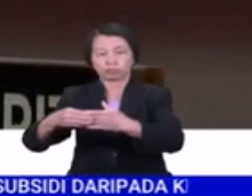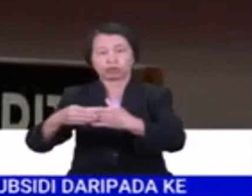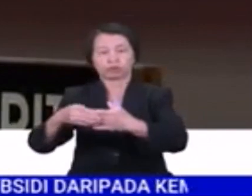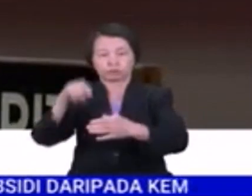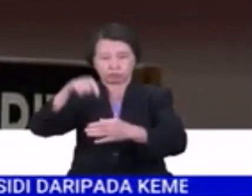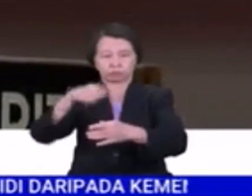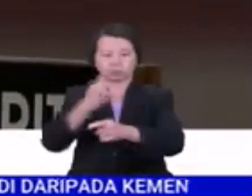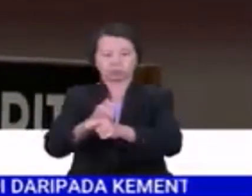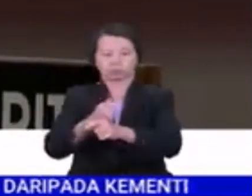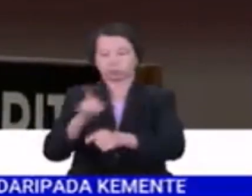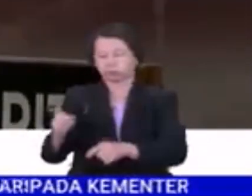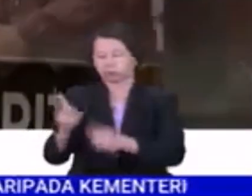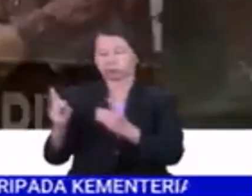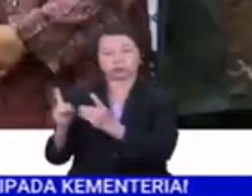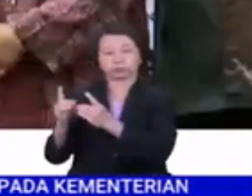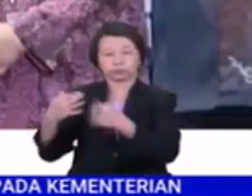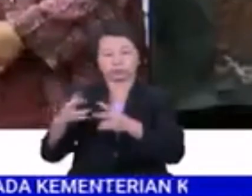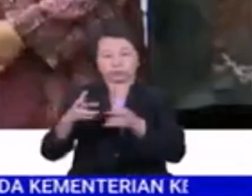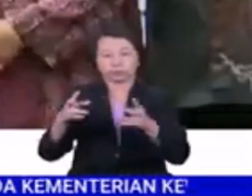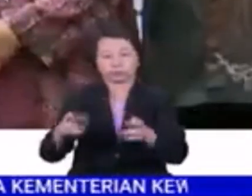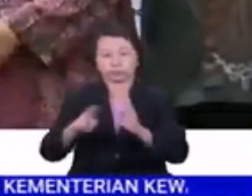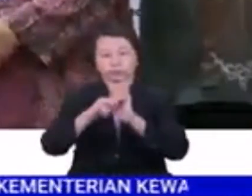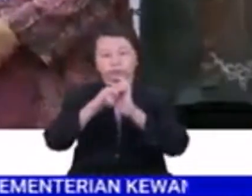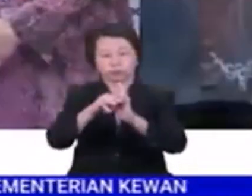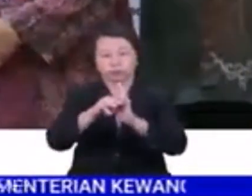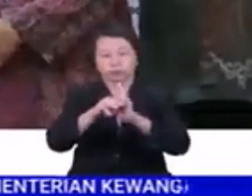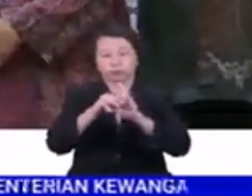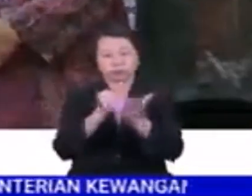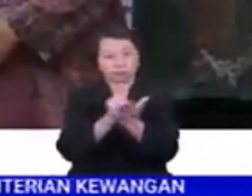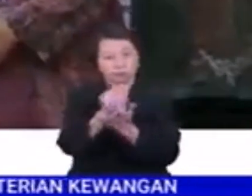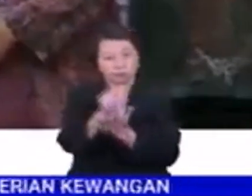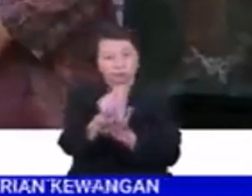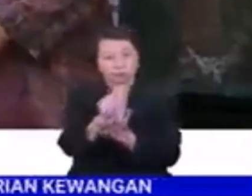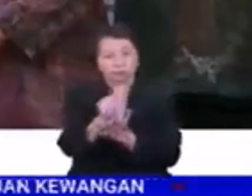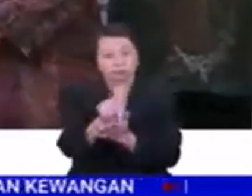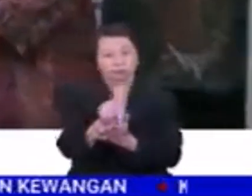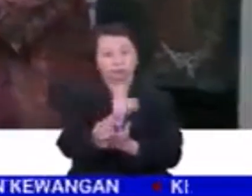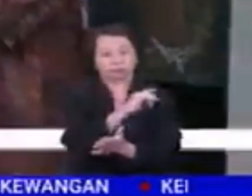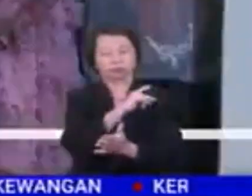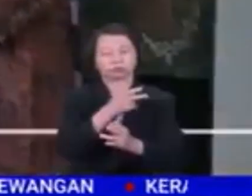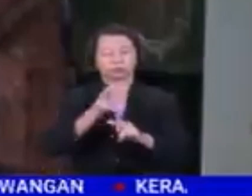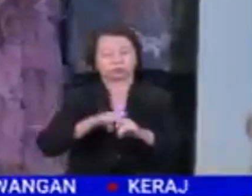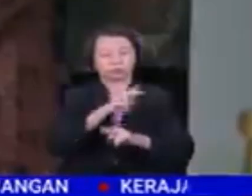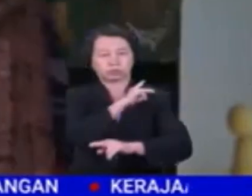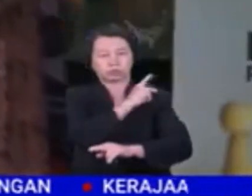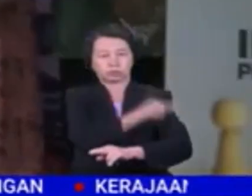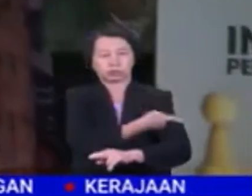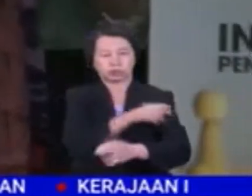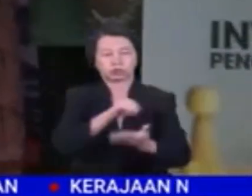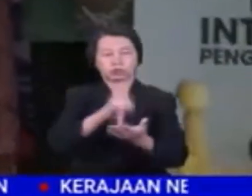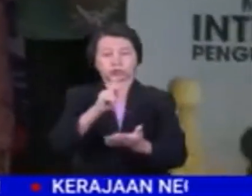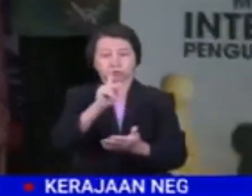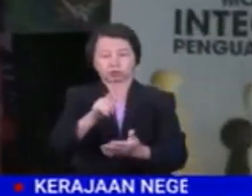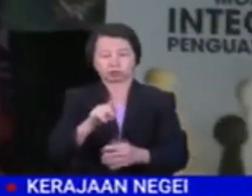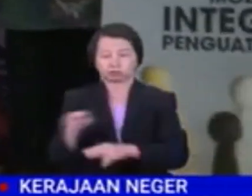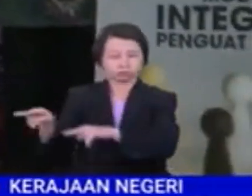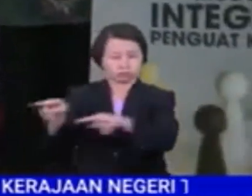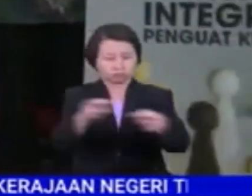ditetapkan. Beliau ditemui selepas melancarkan modul integriti penguasa di Kuala Lumpur. Tinjauan